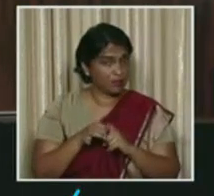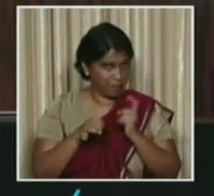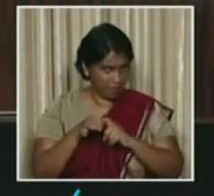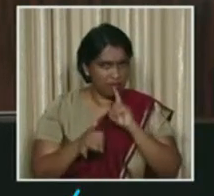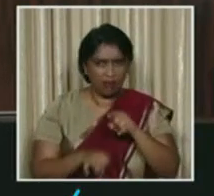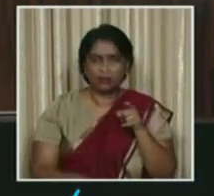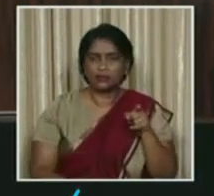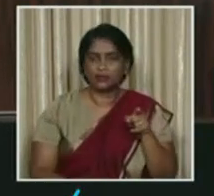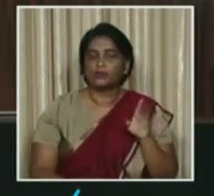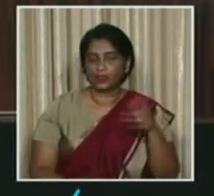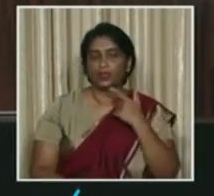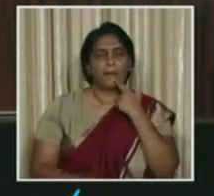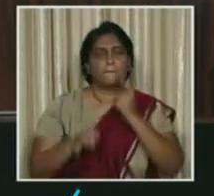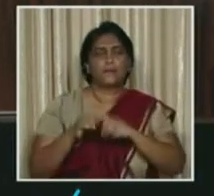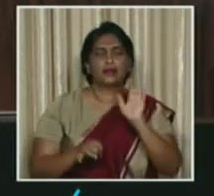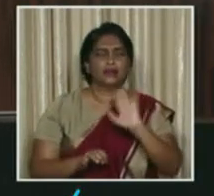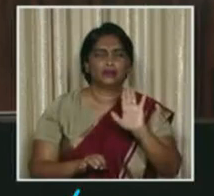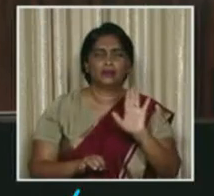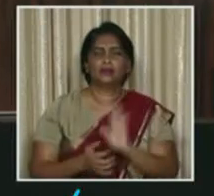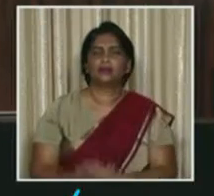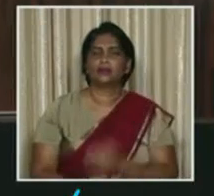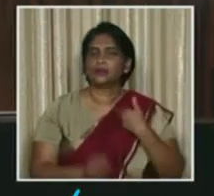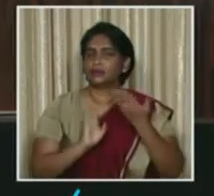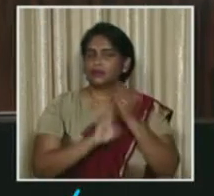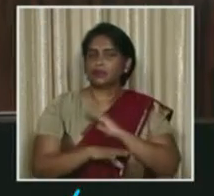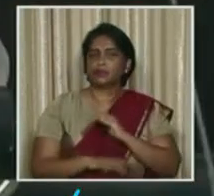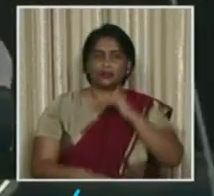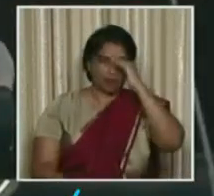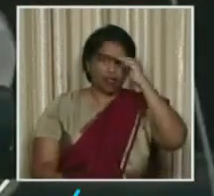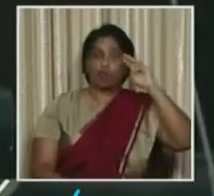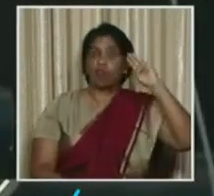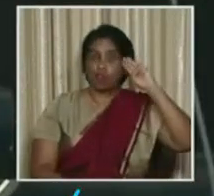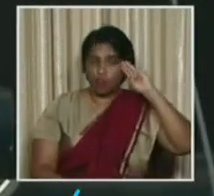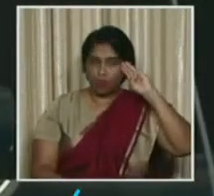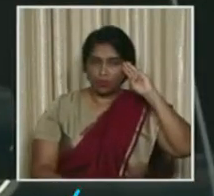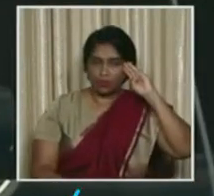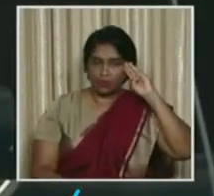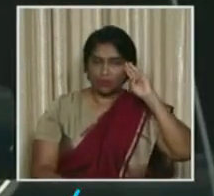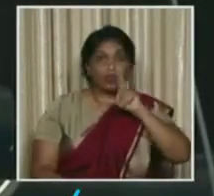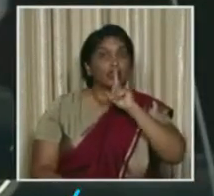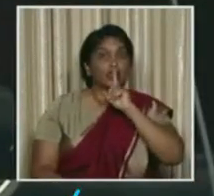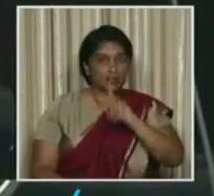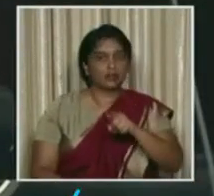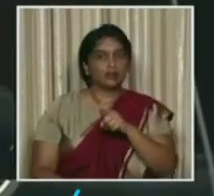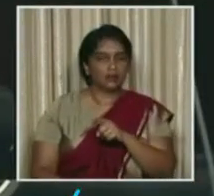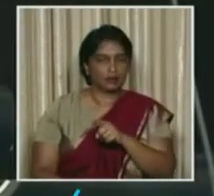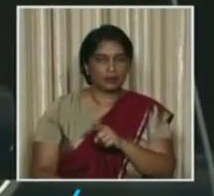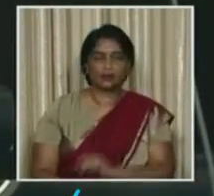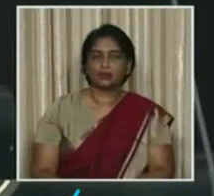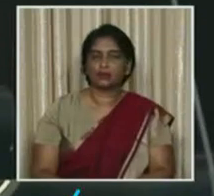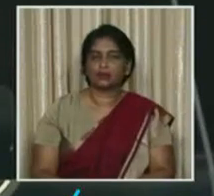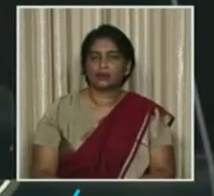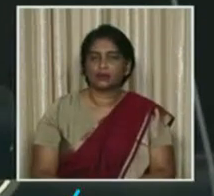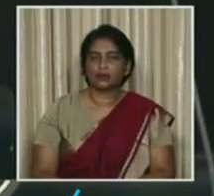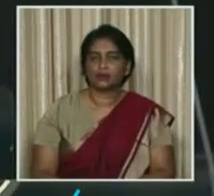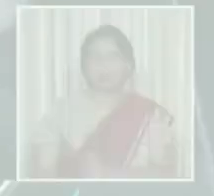දාන්නේ ඔබතුමා. ඔව් නෑ ප්‍රශ්න නෙවෙයි. මීට කලින් සභානායකතුමාත් පොරොන්දු වුණා අර කියපු කාරණය ගැන නෑ නෑ නෑ